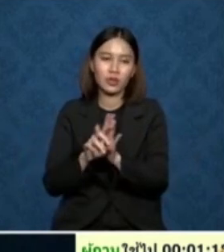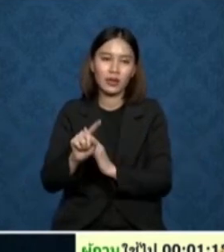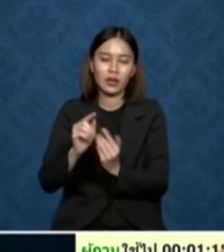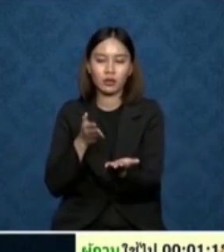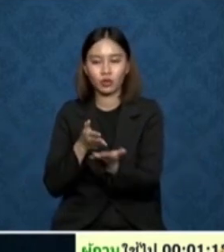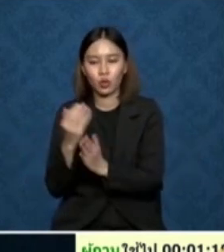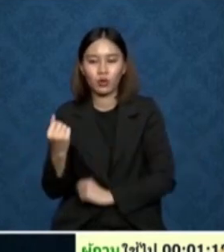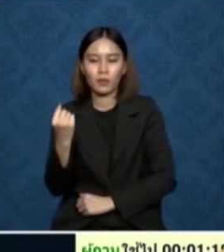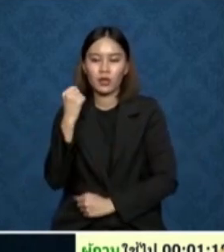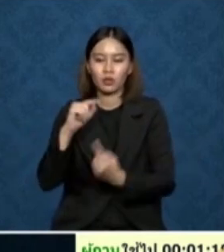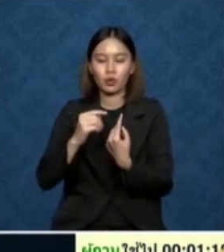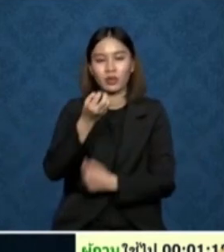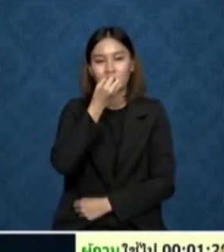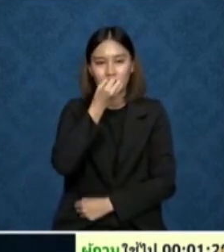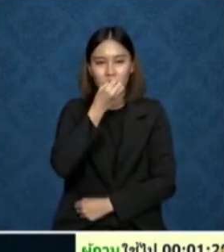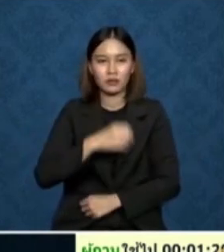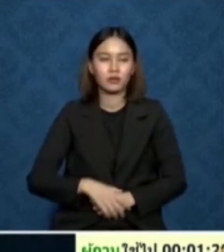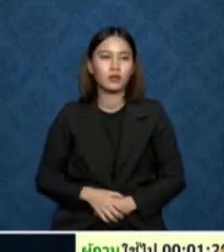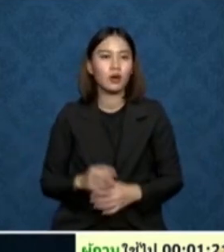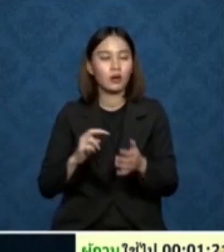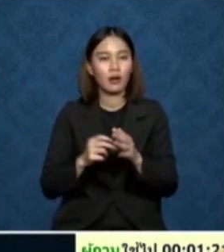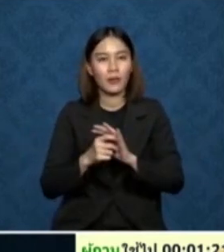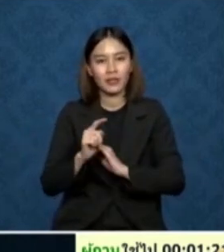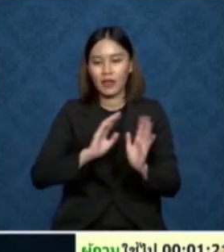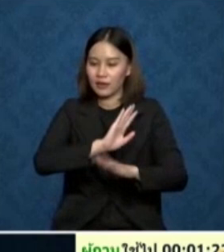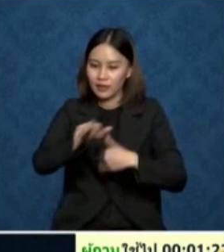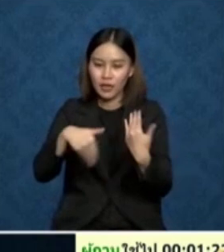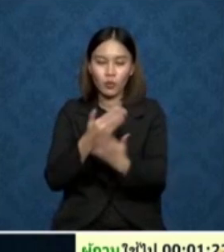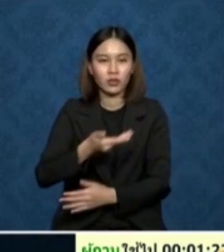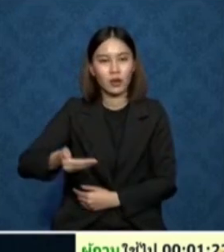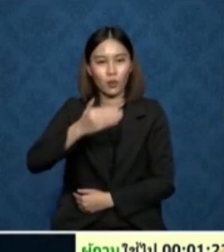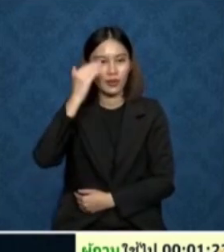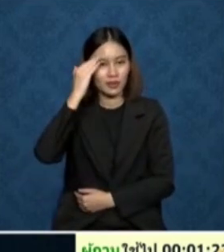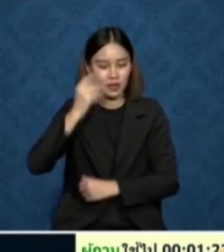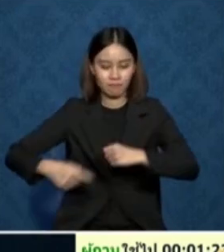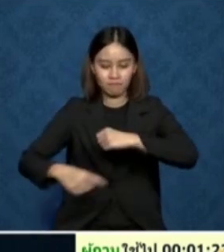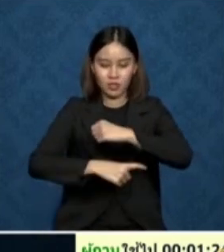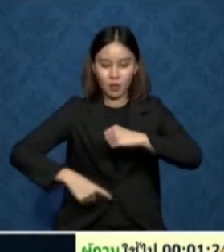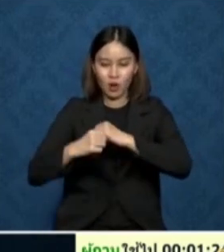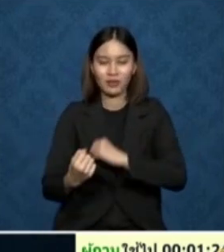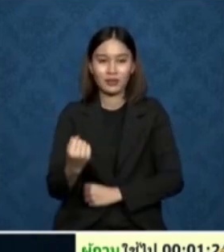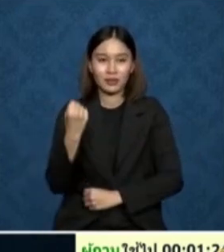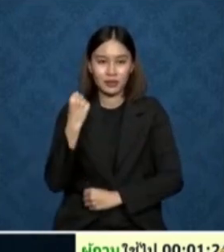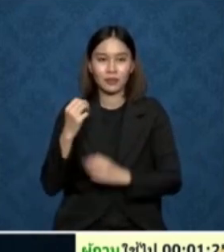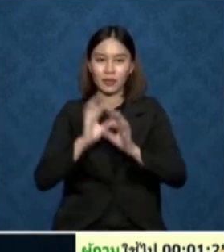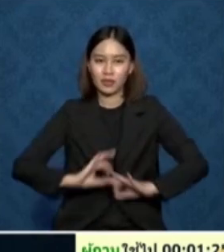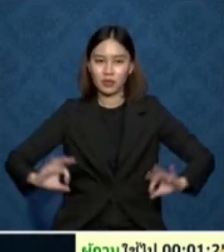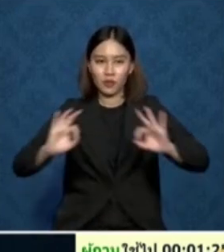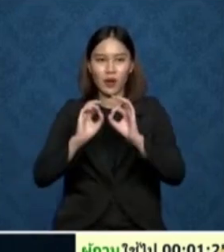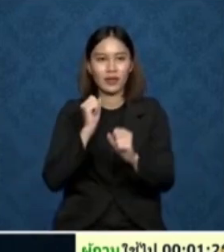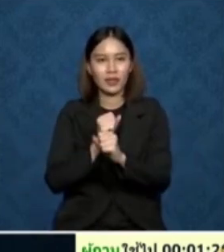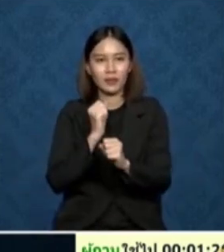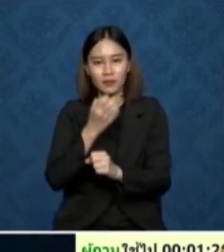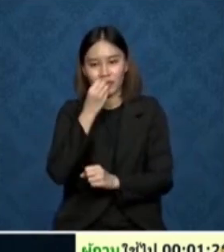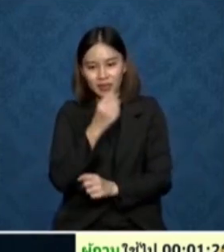ายในดานของความมนคงทางอาหารก็คือทุกอย่างที่สร้างเปดีครัชาวนาเป็นกำลงหักในการผลิตอาห